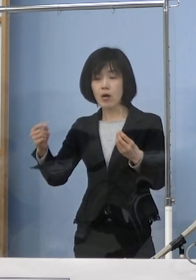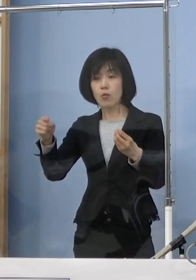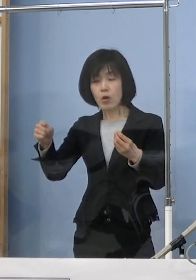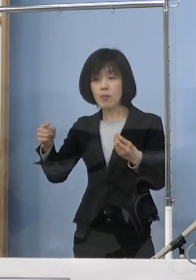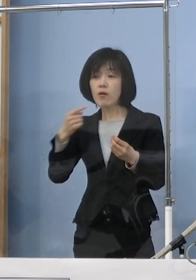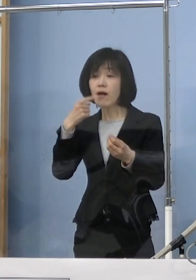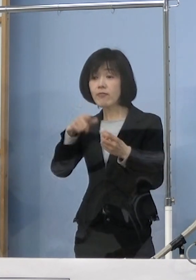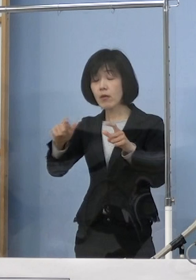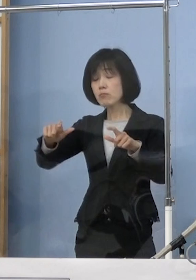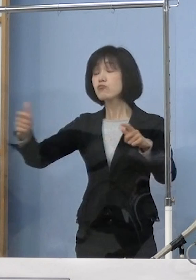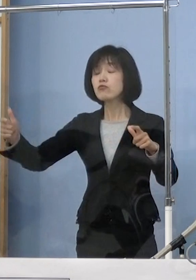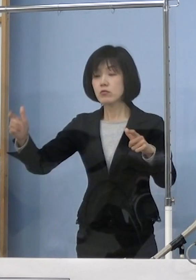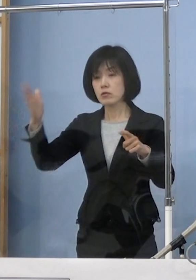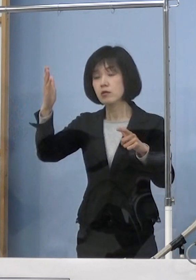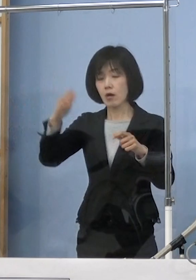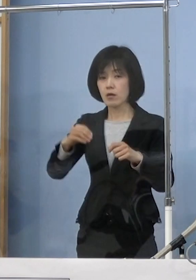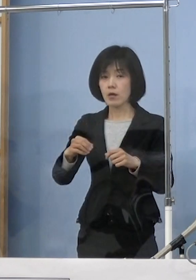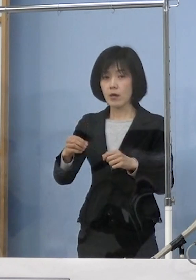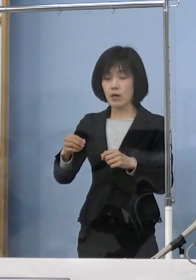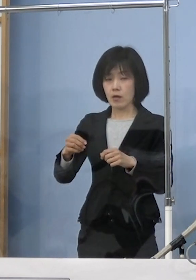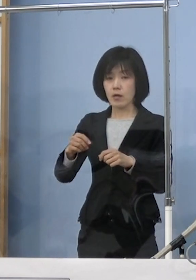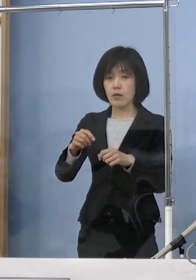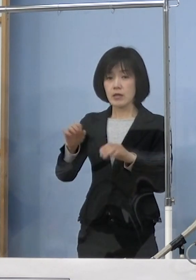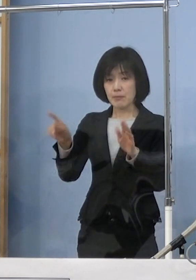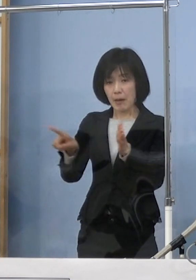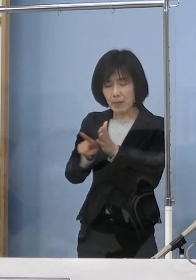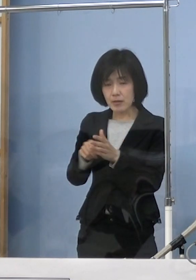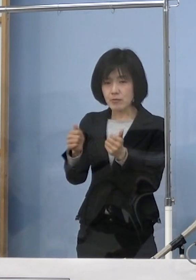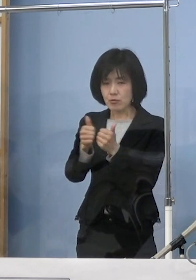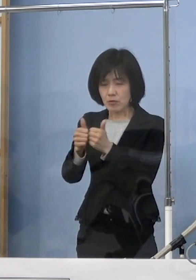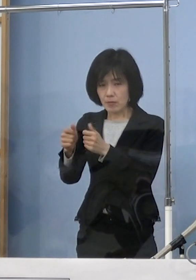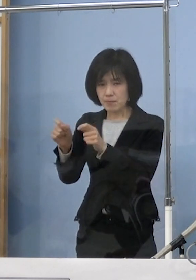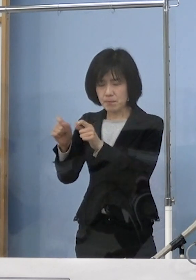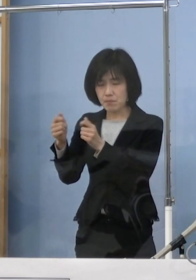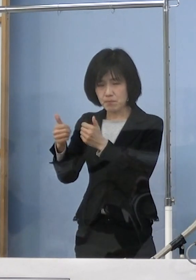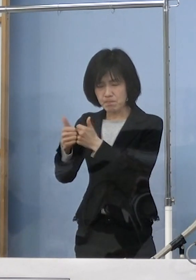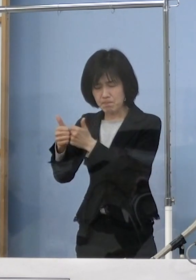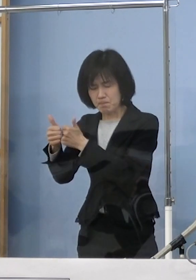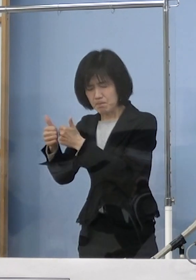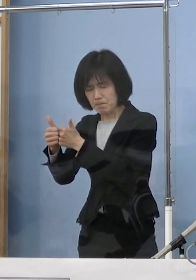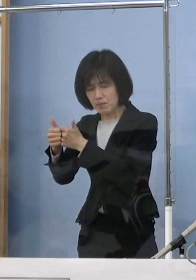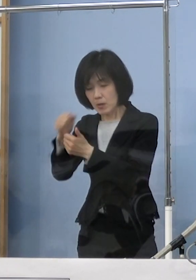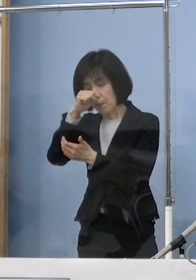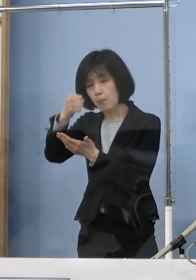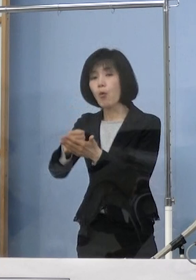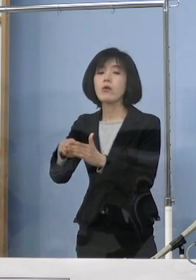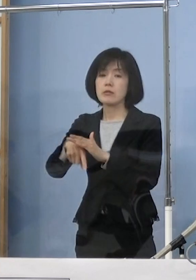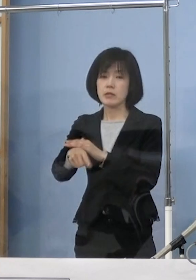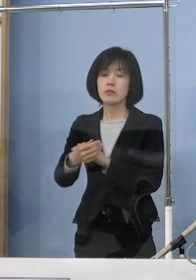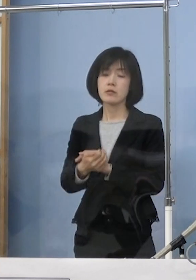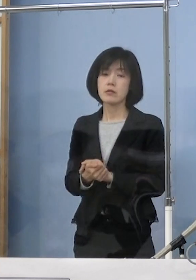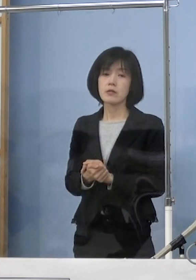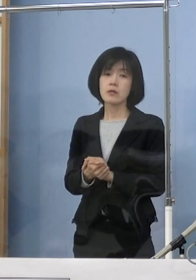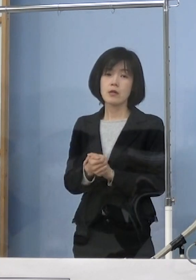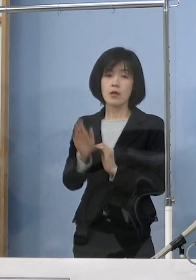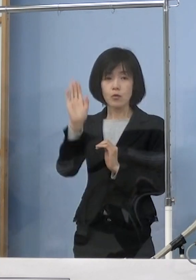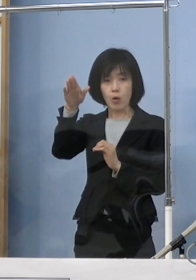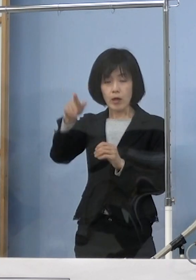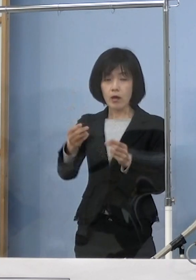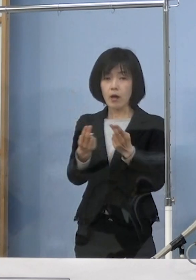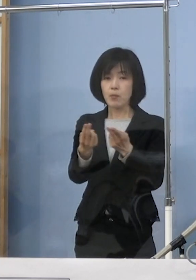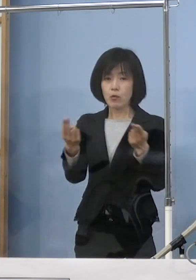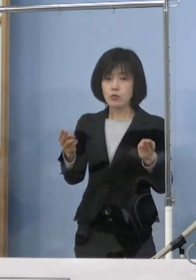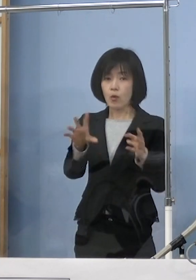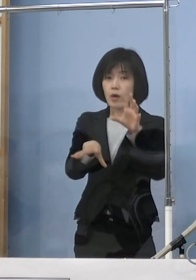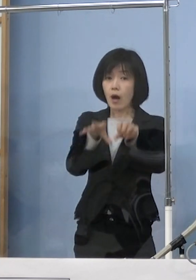わけではないんです。かなりの期間をかけてやってきた。ですからやり方として、新たに病床を確保するや